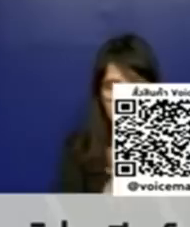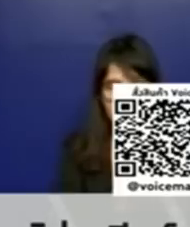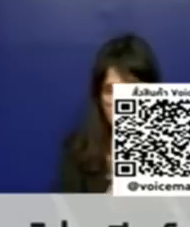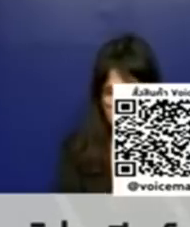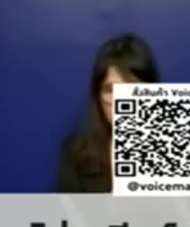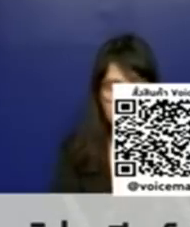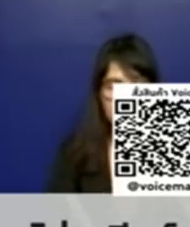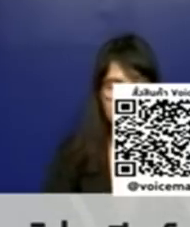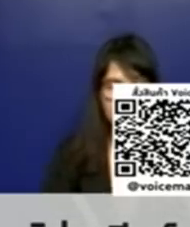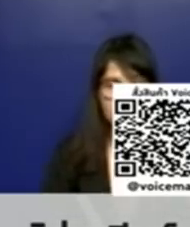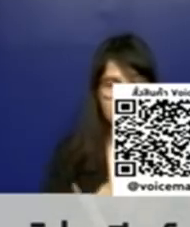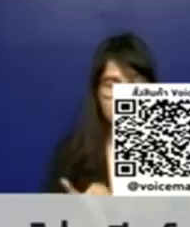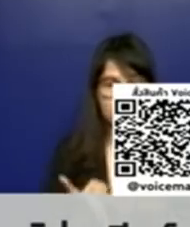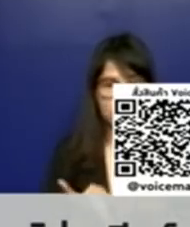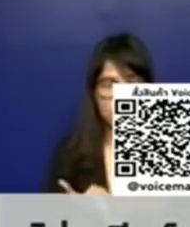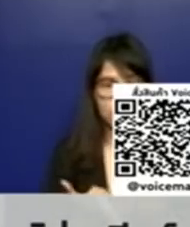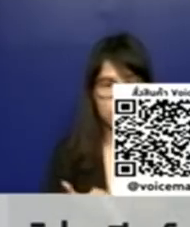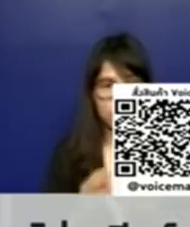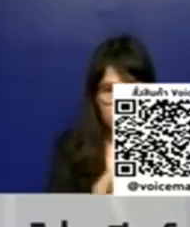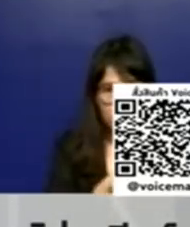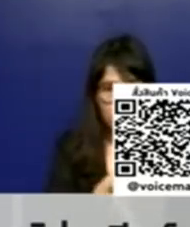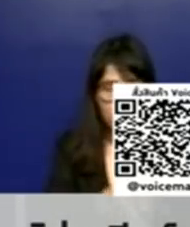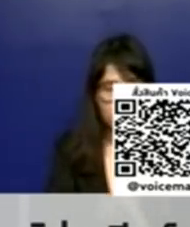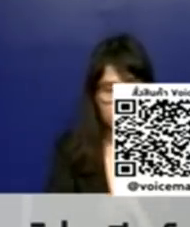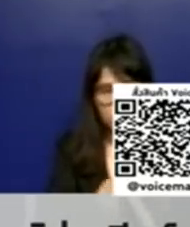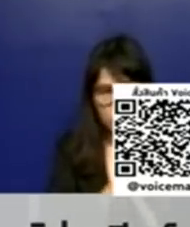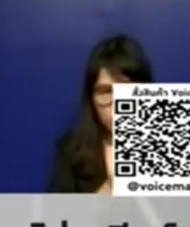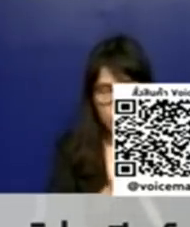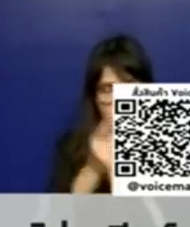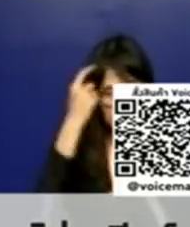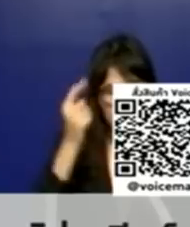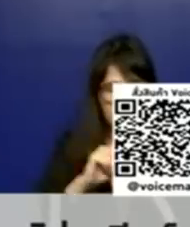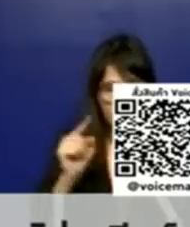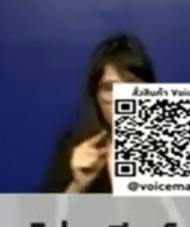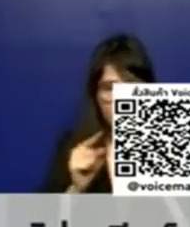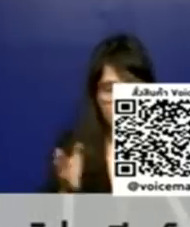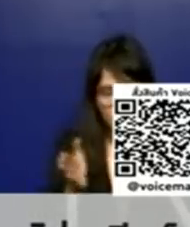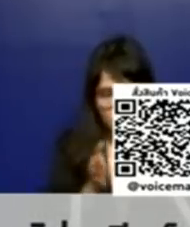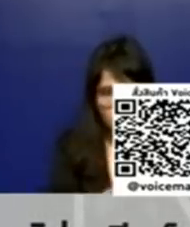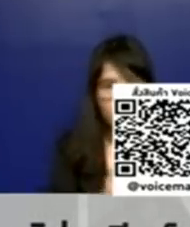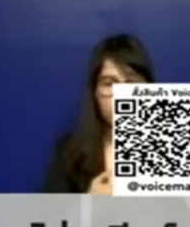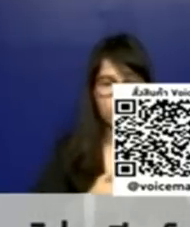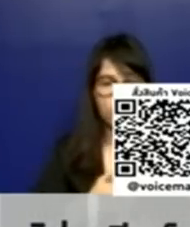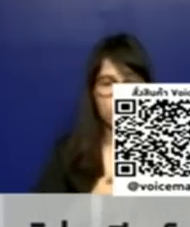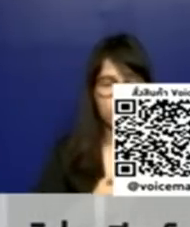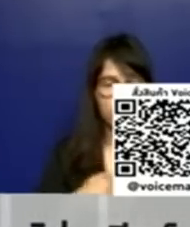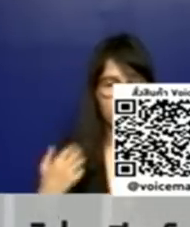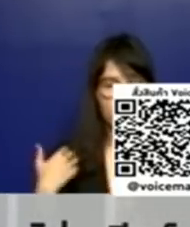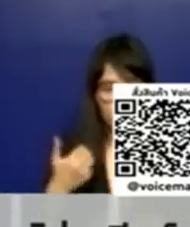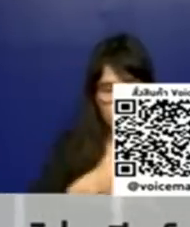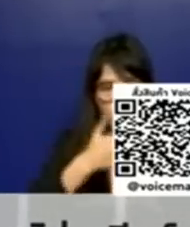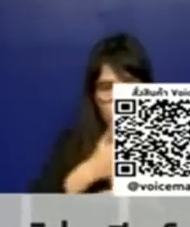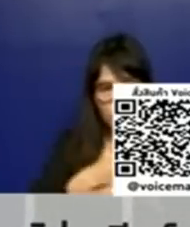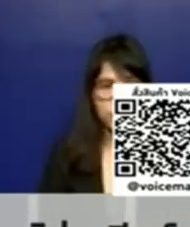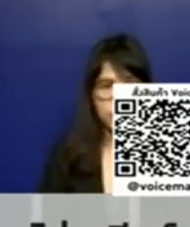ธานอคสเป็นคนที่นายจุรินทร์เสนอแต่งตั้งผ่านครม.เองจะมาบอกว่าไม่รู้ไม่เห็นไม่ได้ เรื่องนี้เนี่ยสร้างความเครืองแคลงใจจนถึ